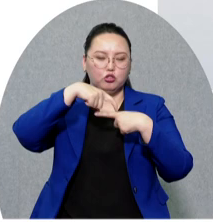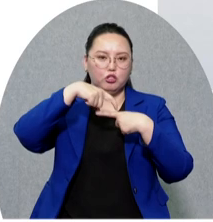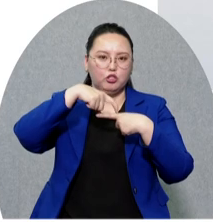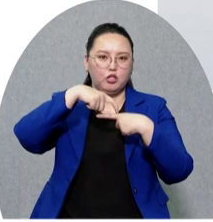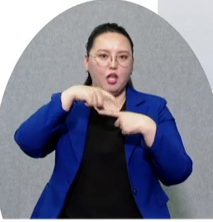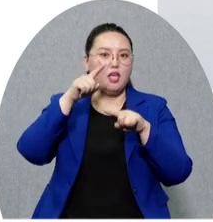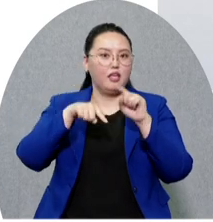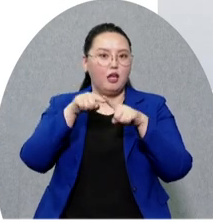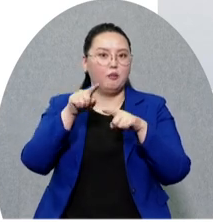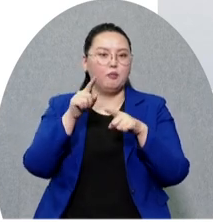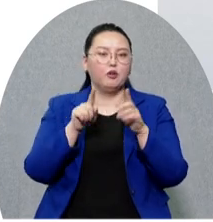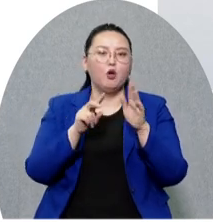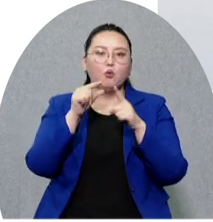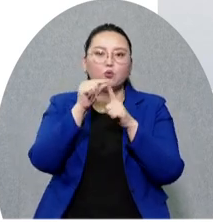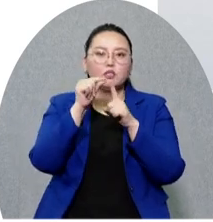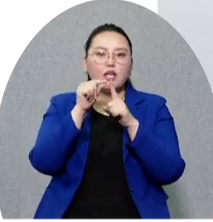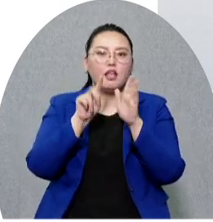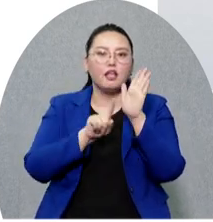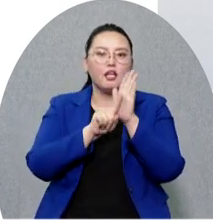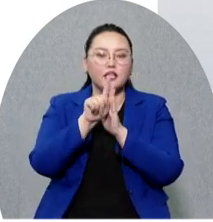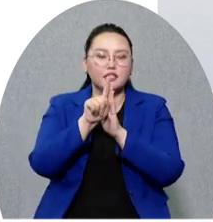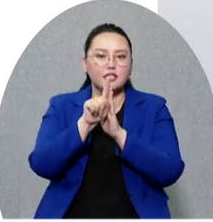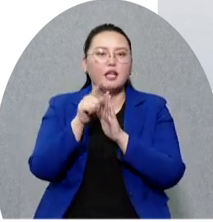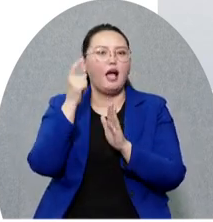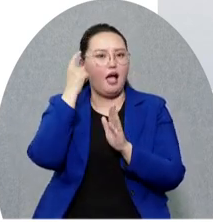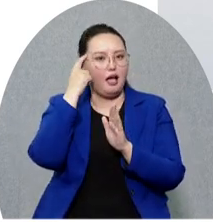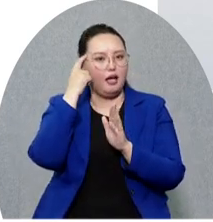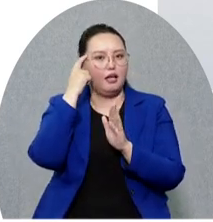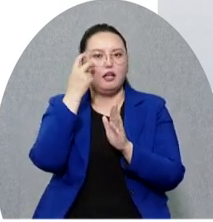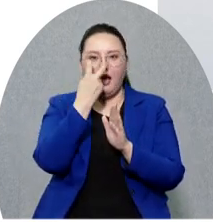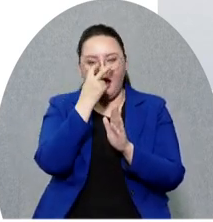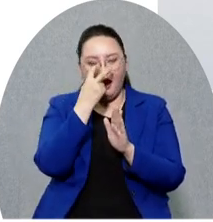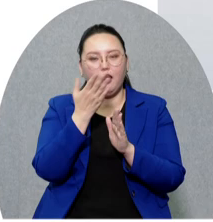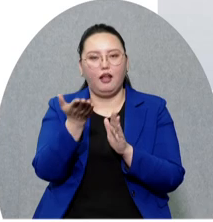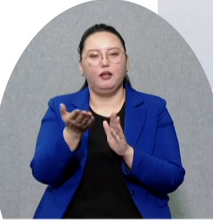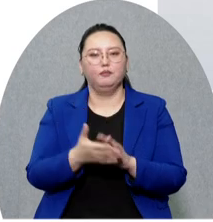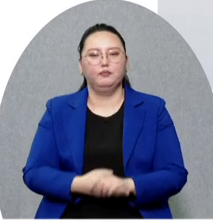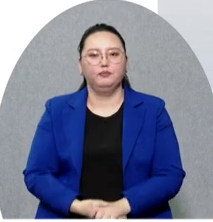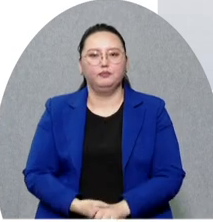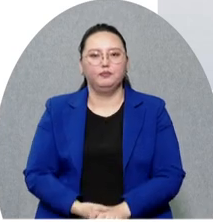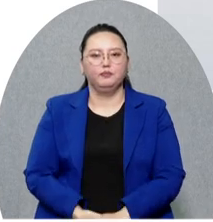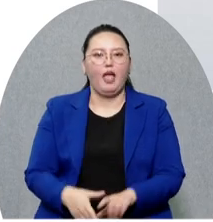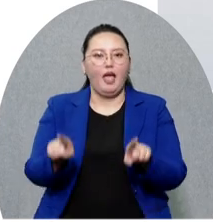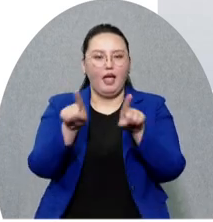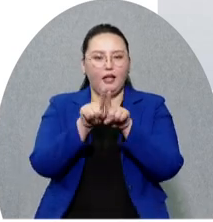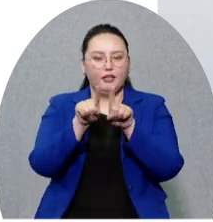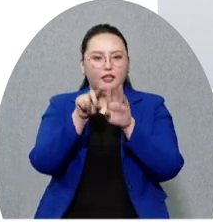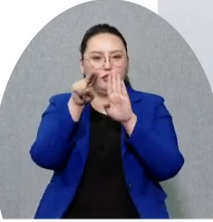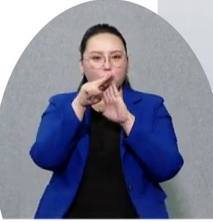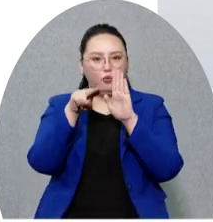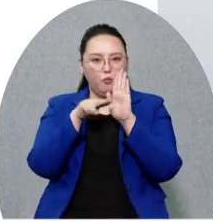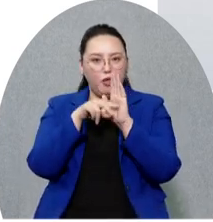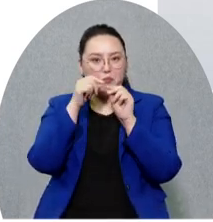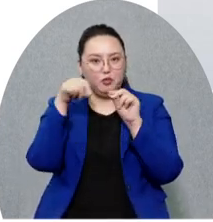гэдэг нөхцлүүд ямар үсгээр ихэлсэн бэ гэдгийг бодорой. Тэгэхээр нэгдүгээр эгнээний